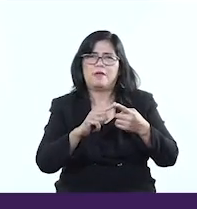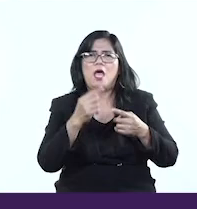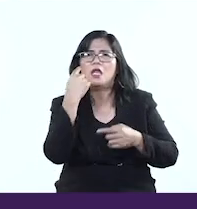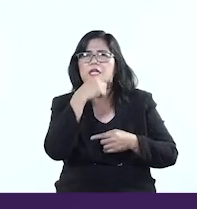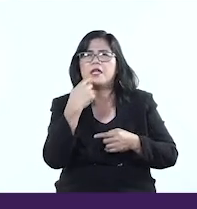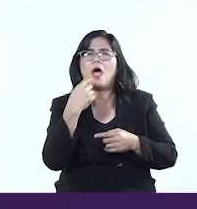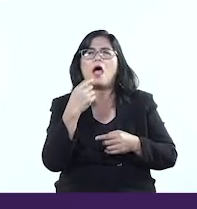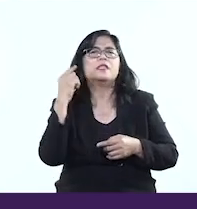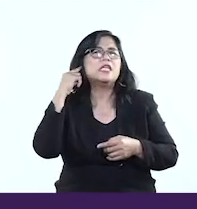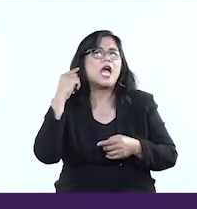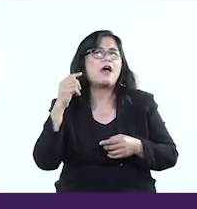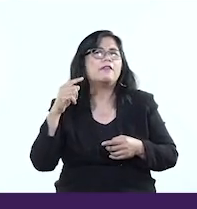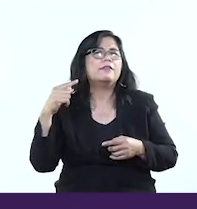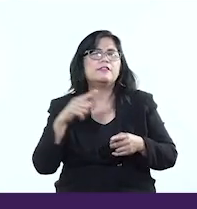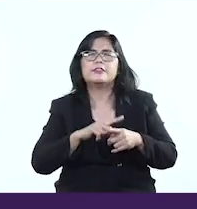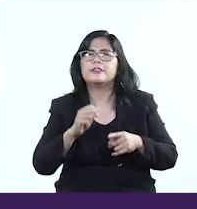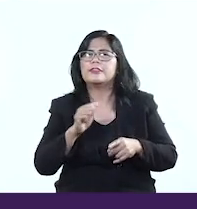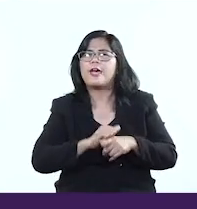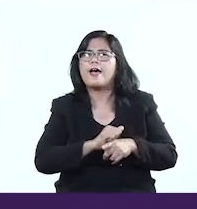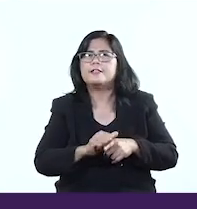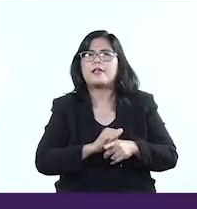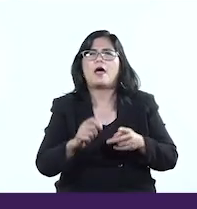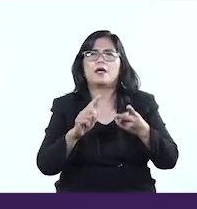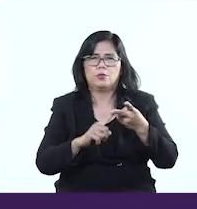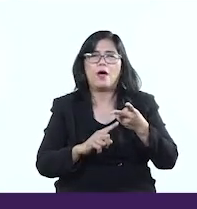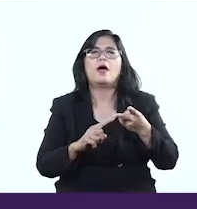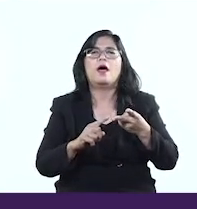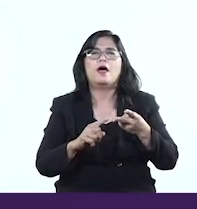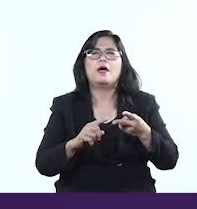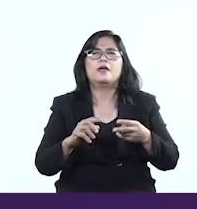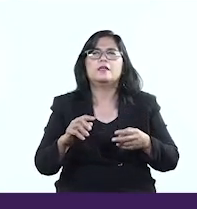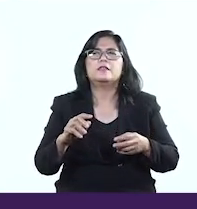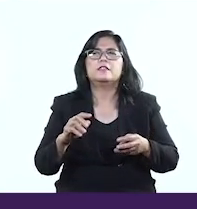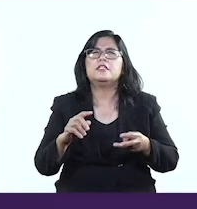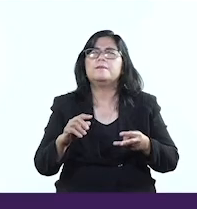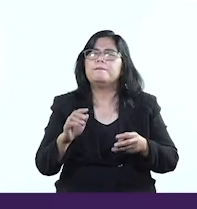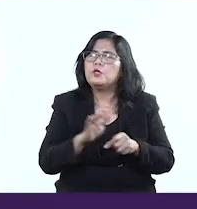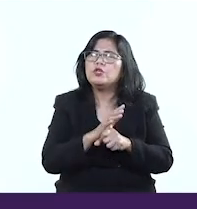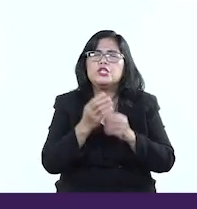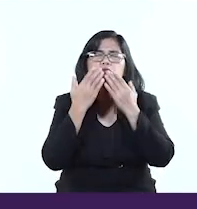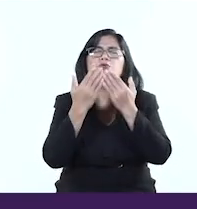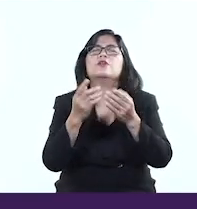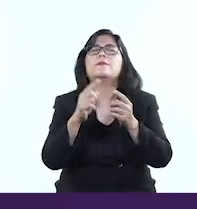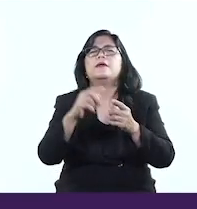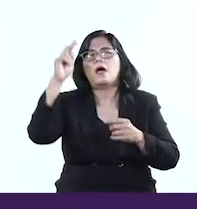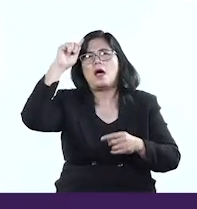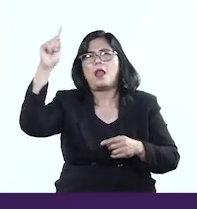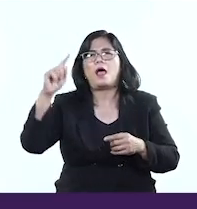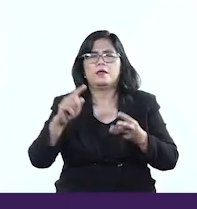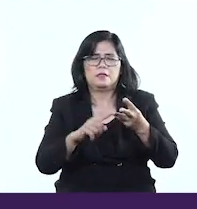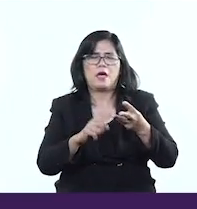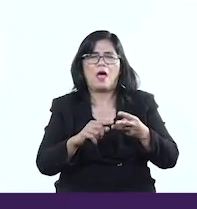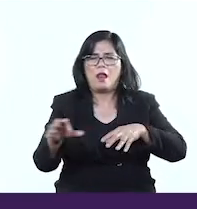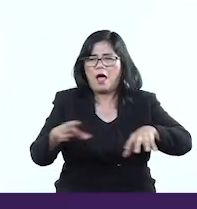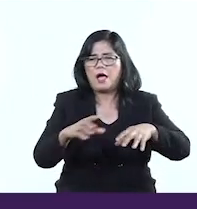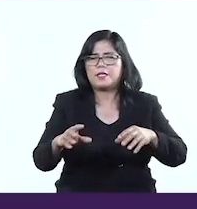sebagai seorang murid yang kedua setiap saat hati dan jiwa kita hendaklah dipenuhi dengan syukur kepada Allah yang ketiga setiap langkah